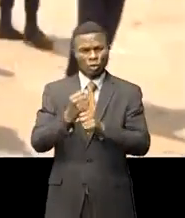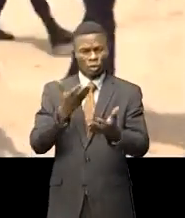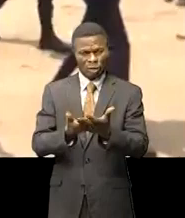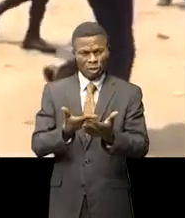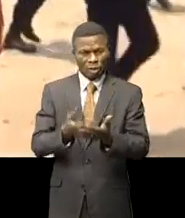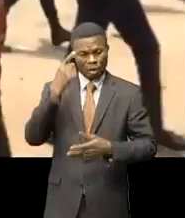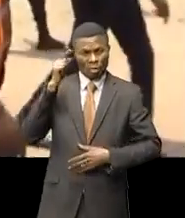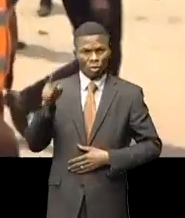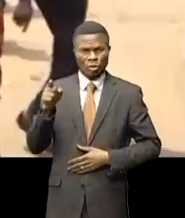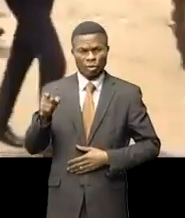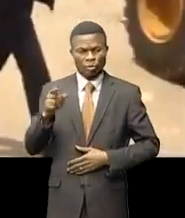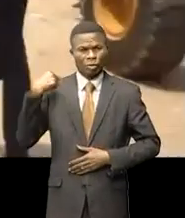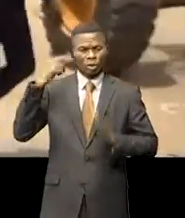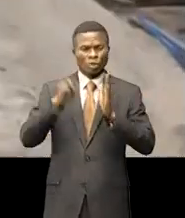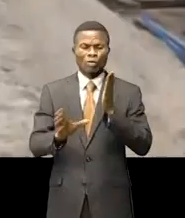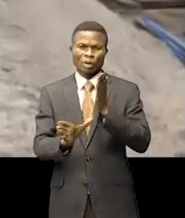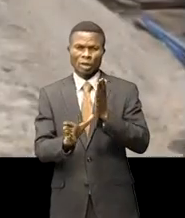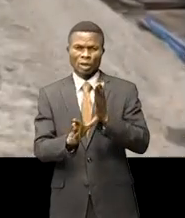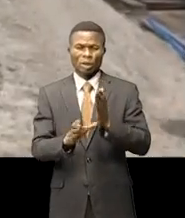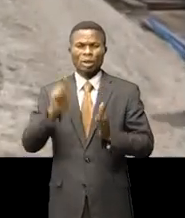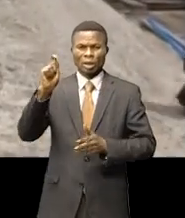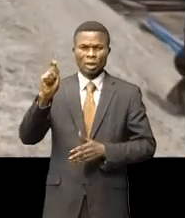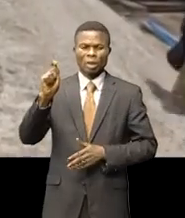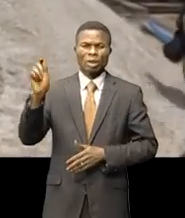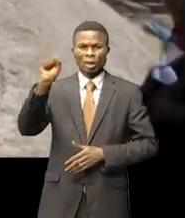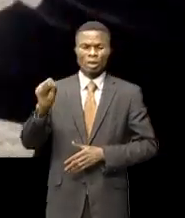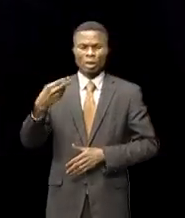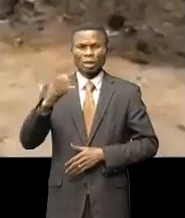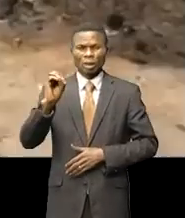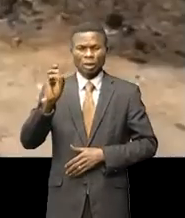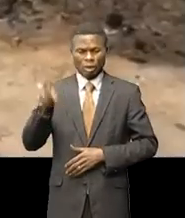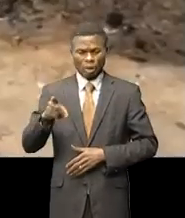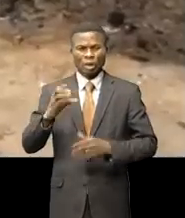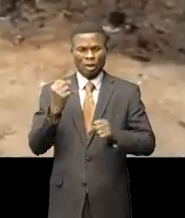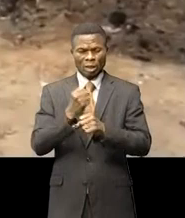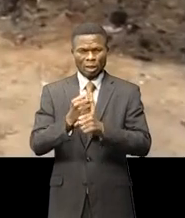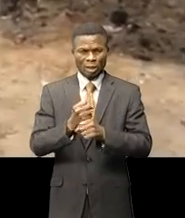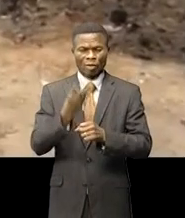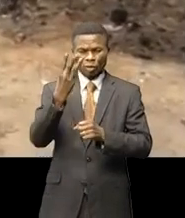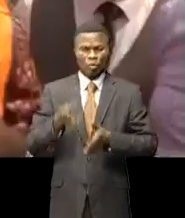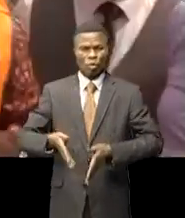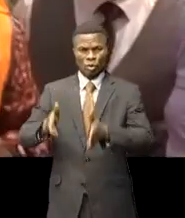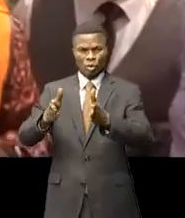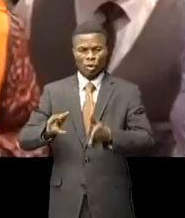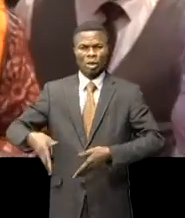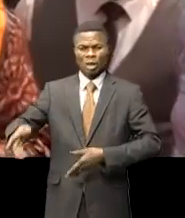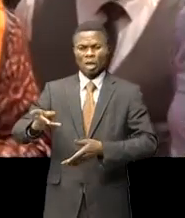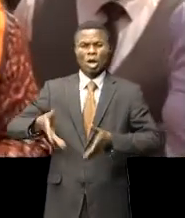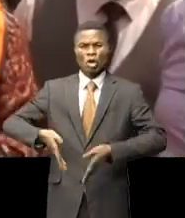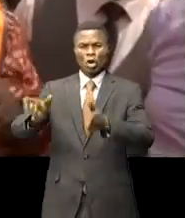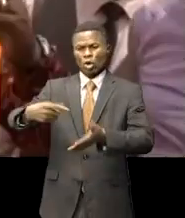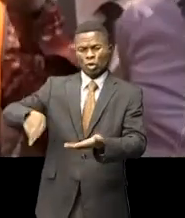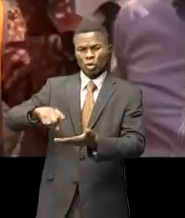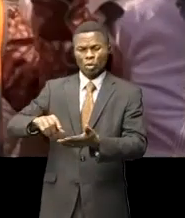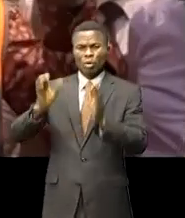Habib Sakapela, gouverneur intérimaire de la Tchopo, ces travaux vont se dérouler sur 3 axes. Du rond-point de stade